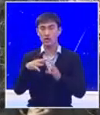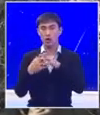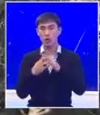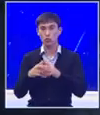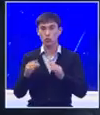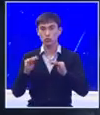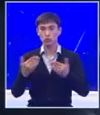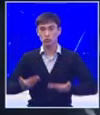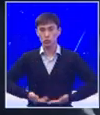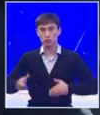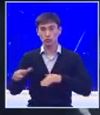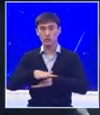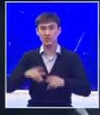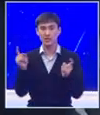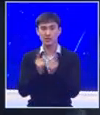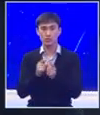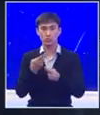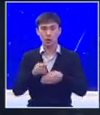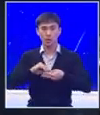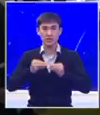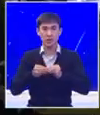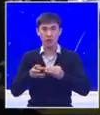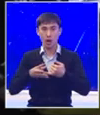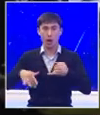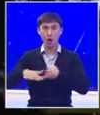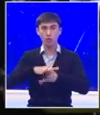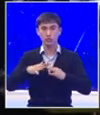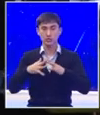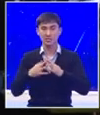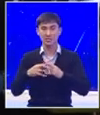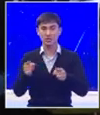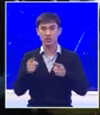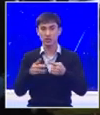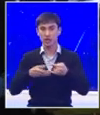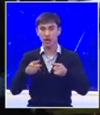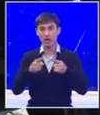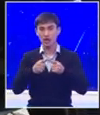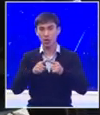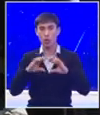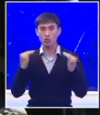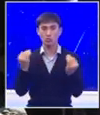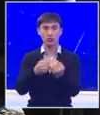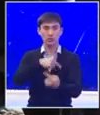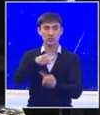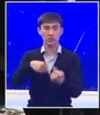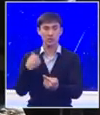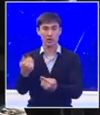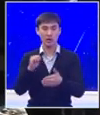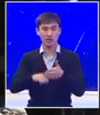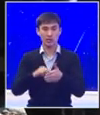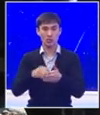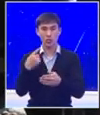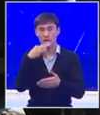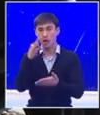тұрғындарымен кездесті. Мұндағы мәселе ауыл іргесінен жерді жалға алып, оны айнала қазып, қоршамақ болған кәсіпкерге қатысты.